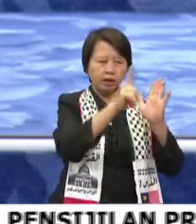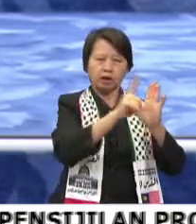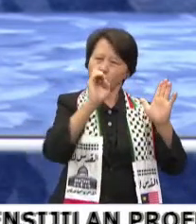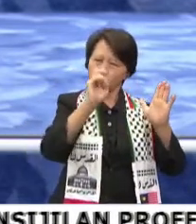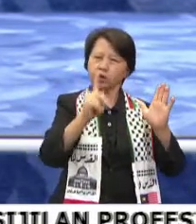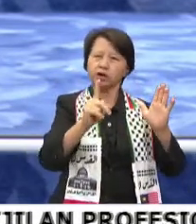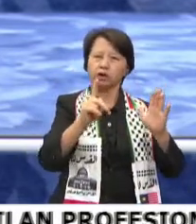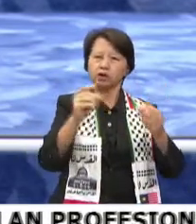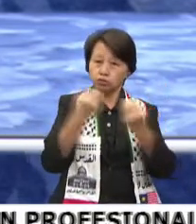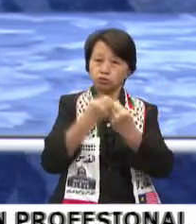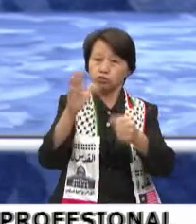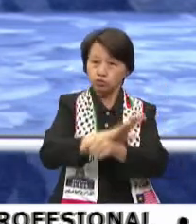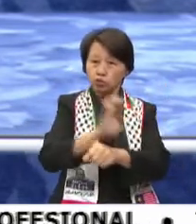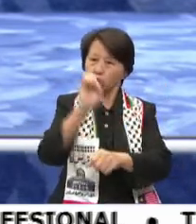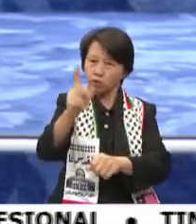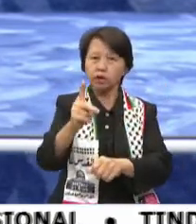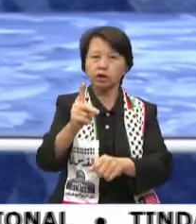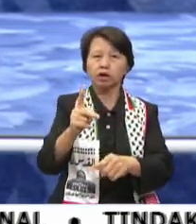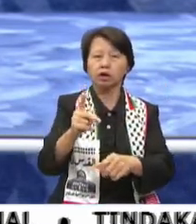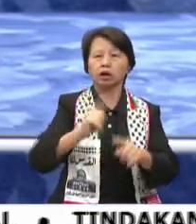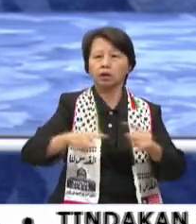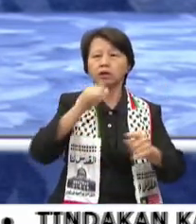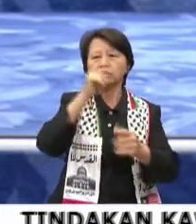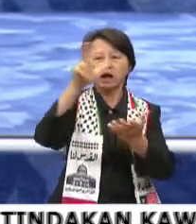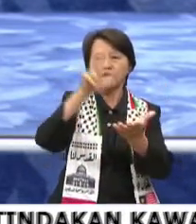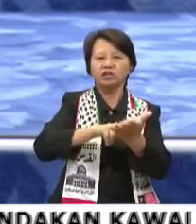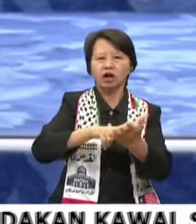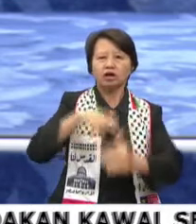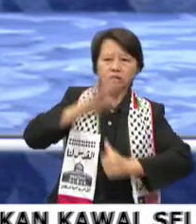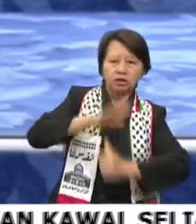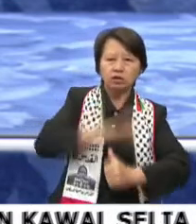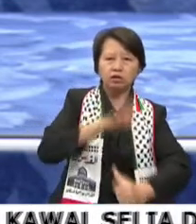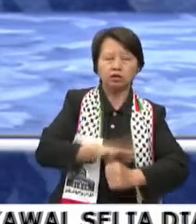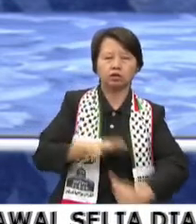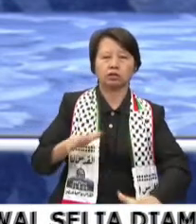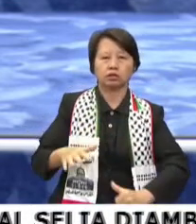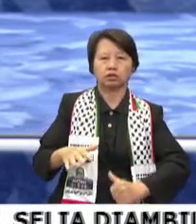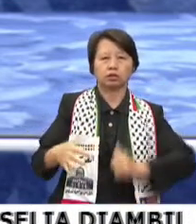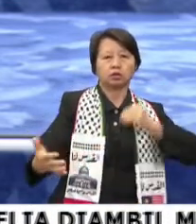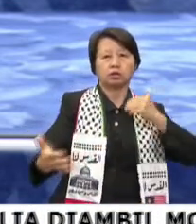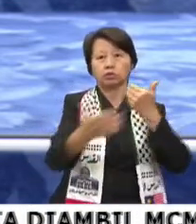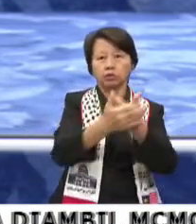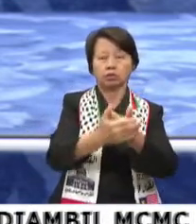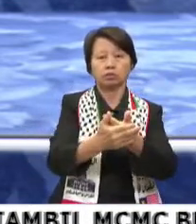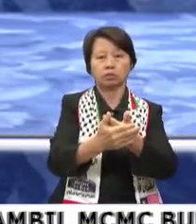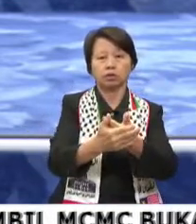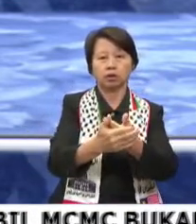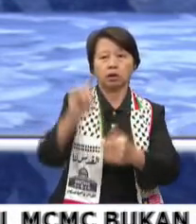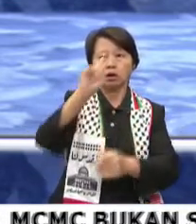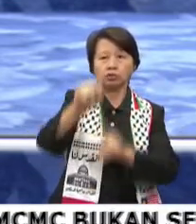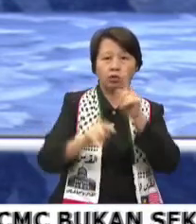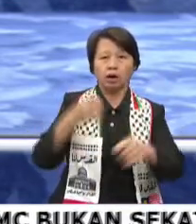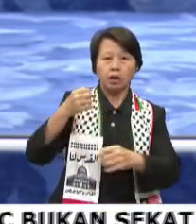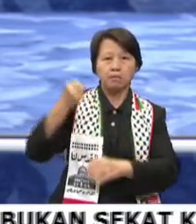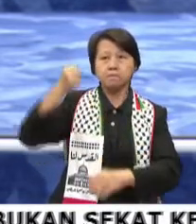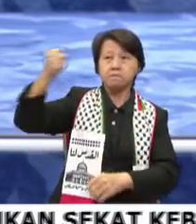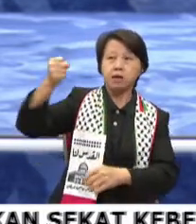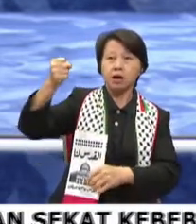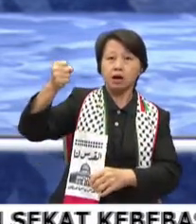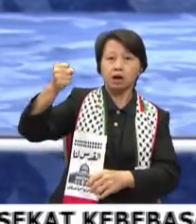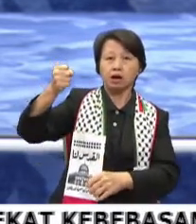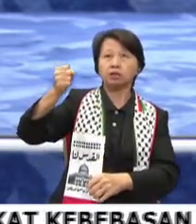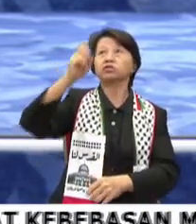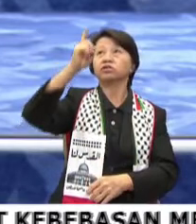membolehkan tetapi tak usah hina sampai soal Akidah kita